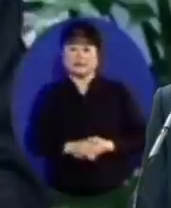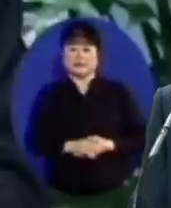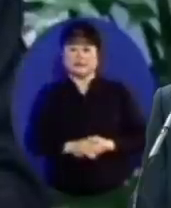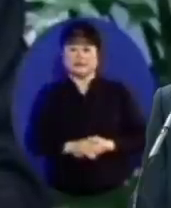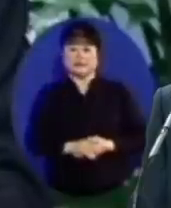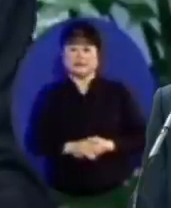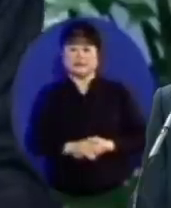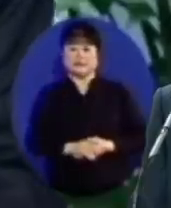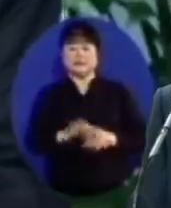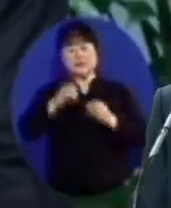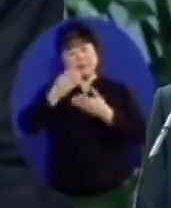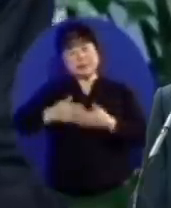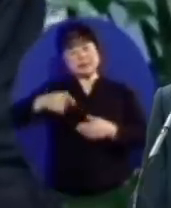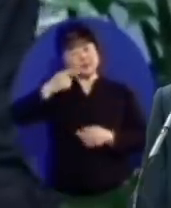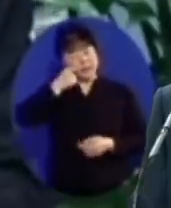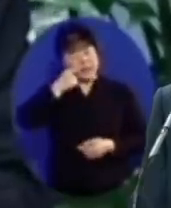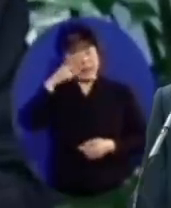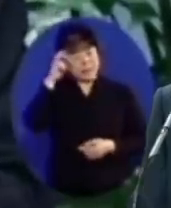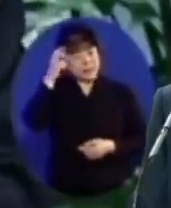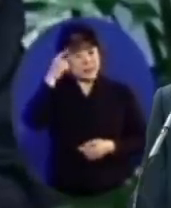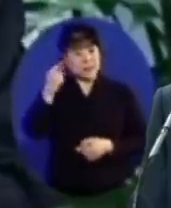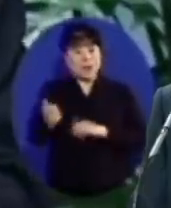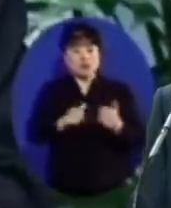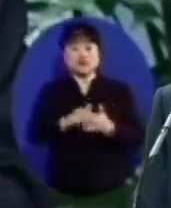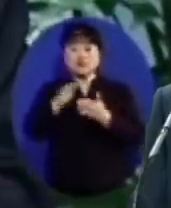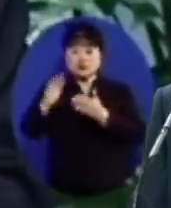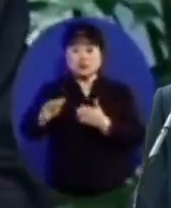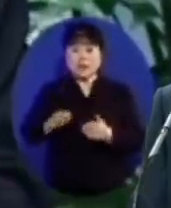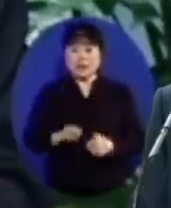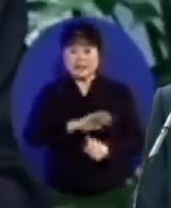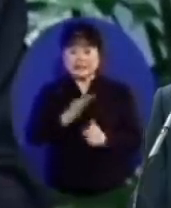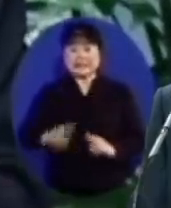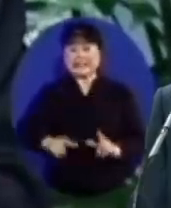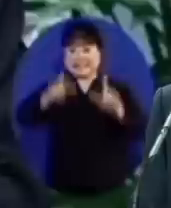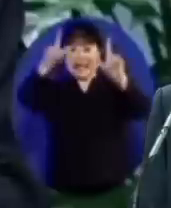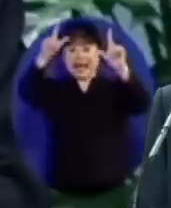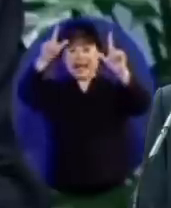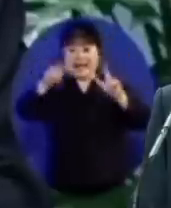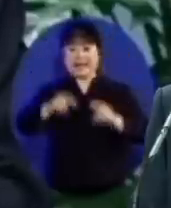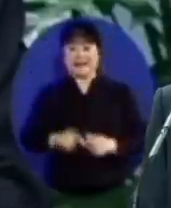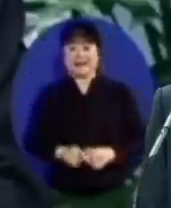이것은 응가하지 못했다고 생각했는데 죽고 난 다음 장례식 날